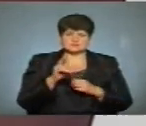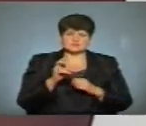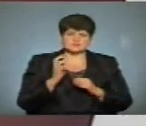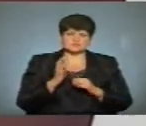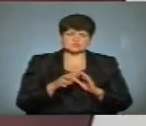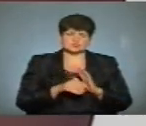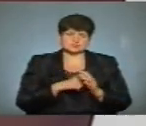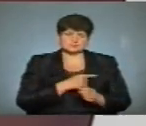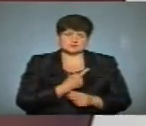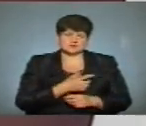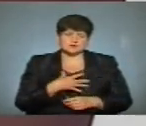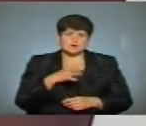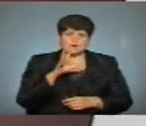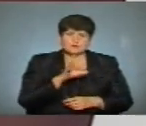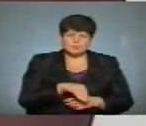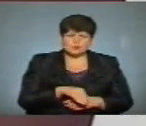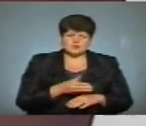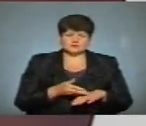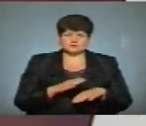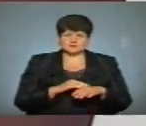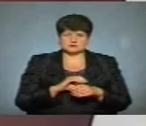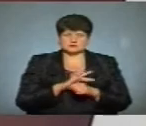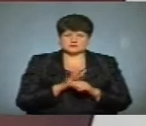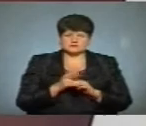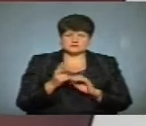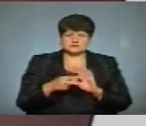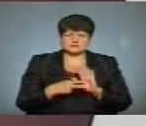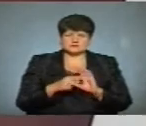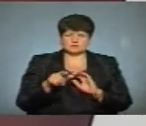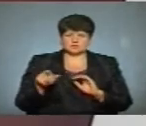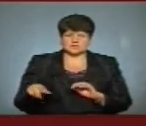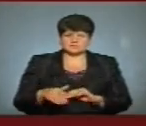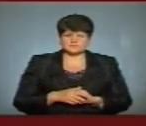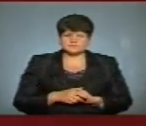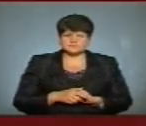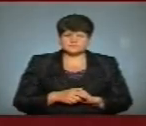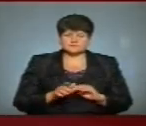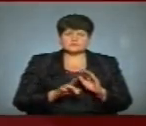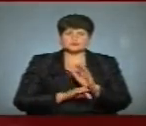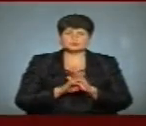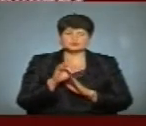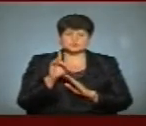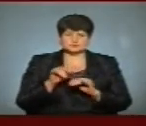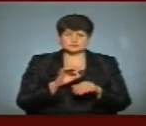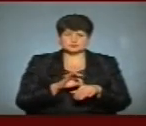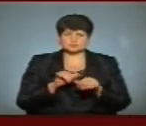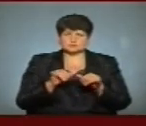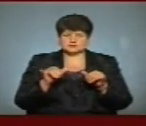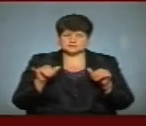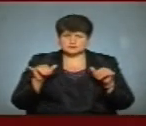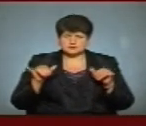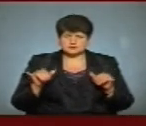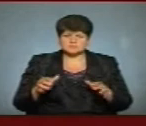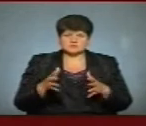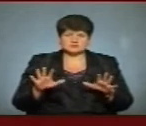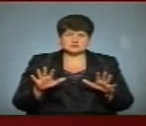246 медиків. Померли через ускладнення від коронавірусу 27 людей на Тернопільщині. Від початку пандемії найбільше випадків